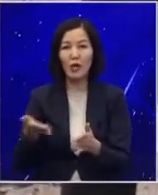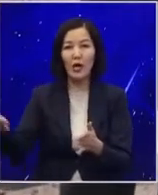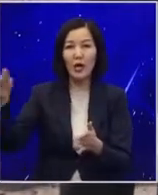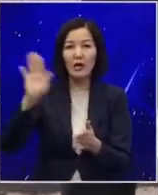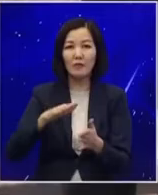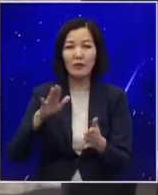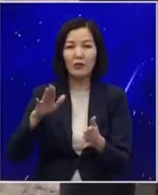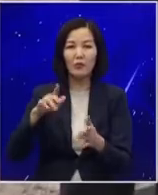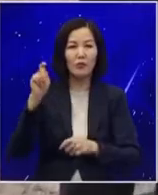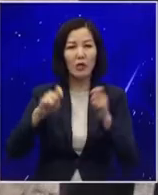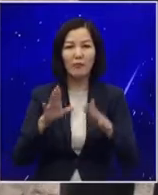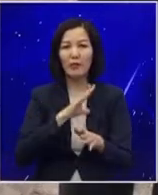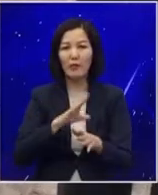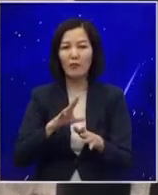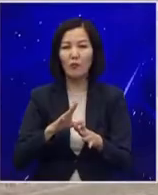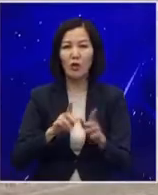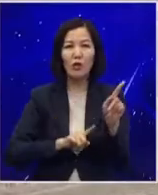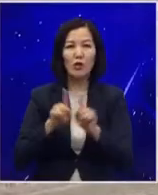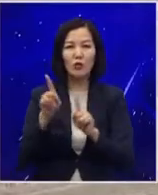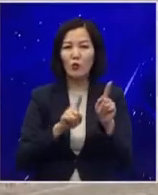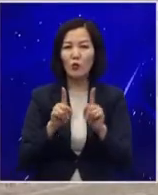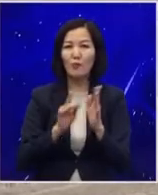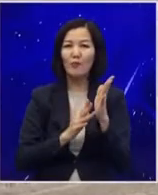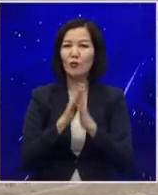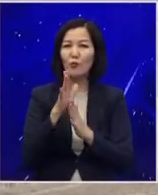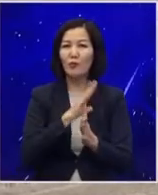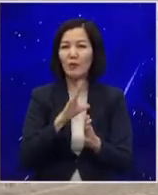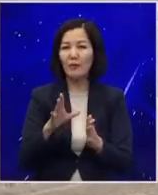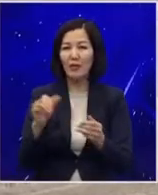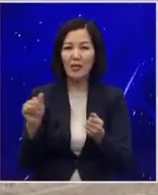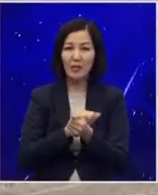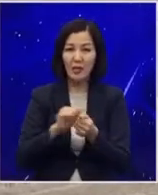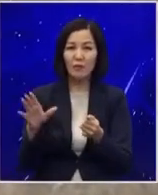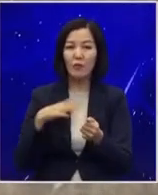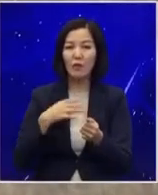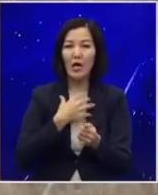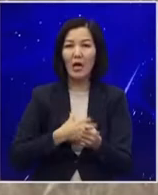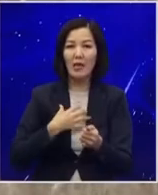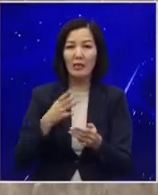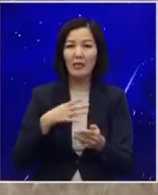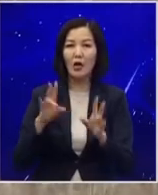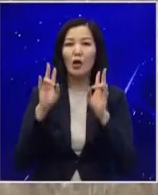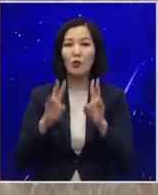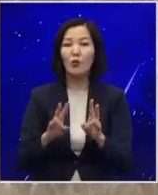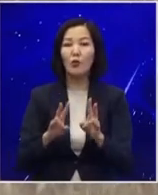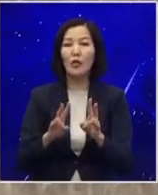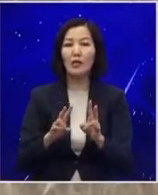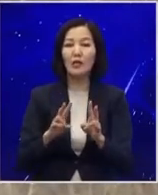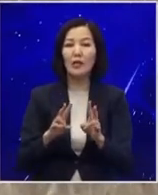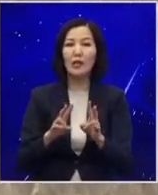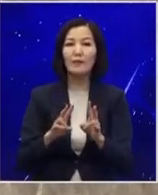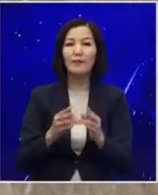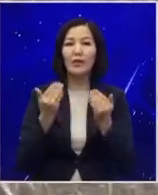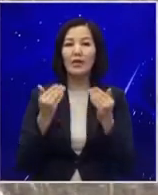жаңбыр көрмеді, шөп бітік өспеді. Қысқы мал азығы қалай болар деп малшылар алаңдаған еді. Алайда үстіртті аймақтың қара